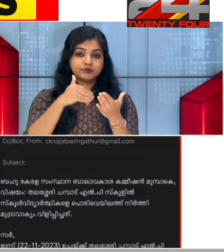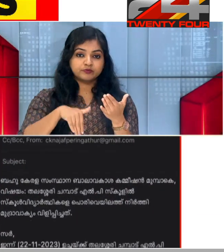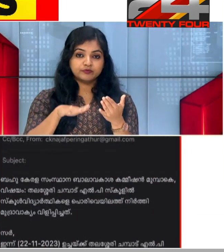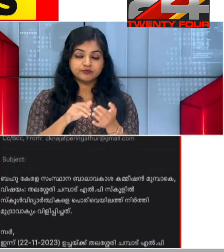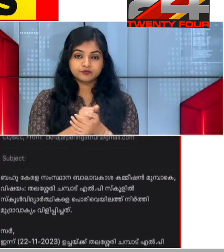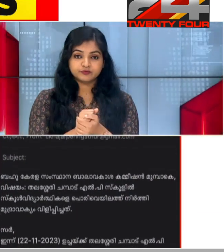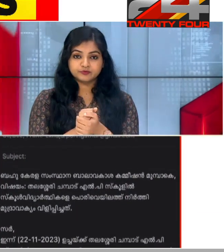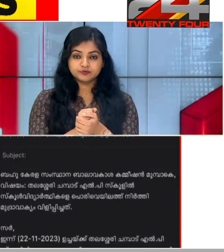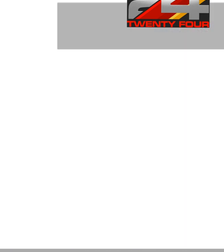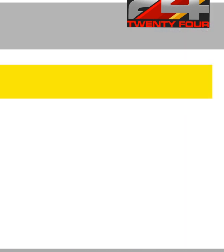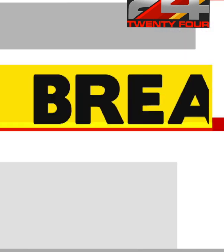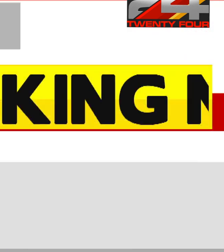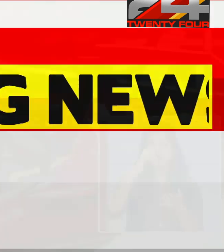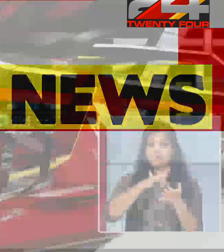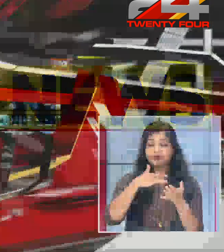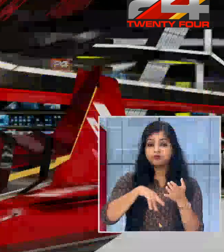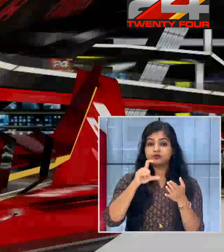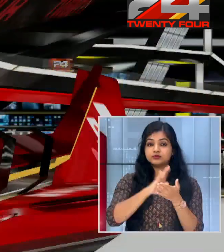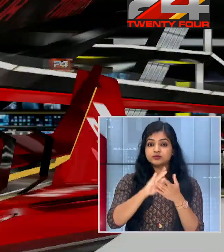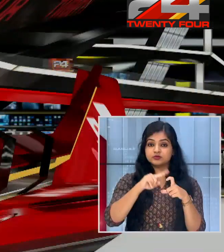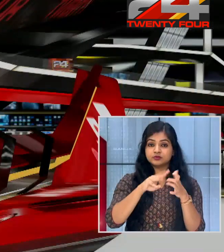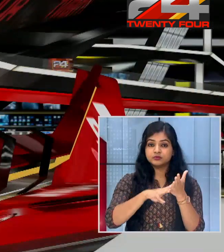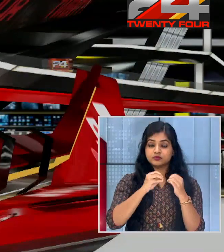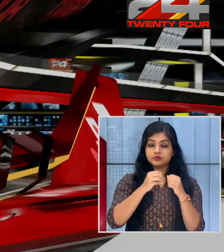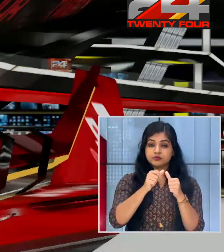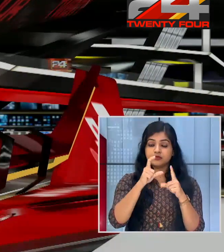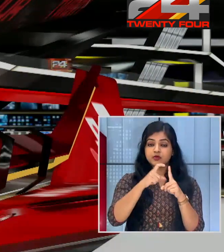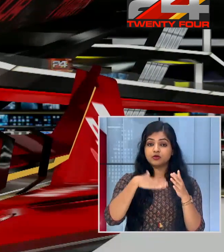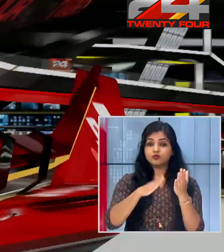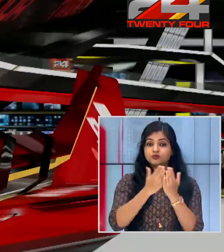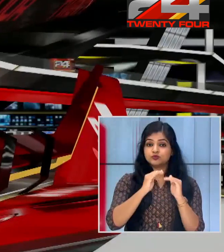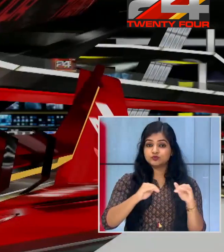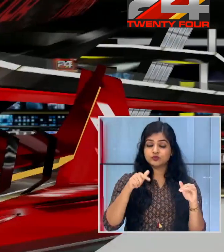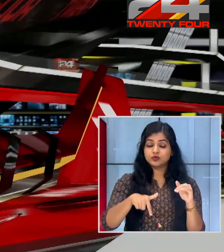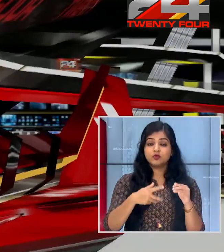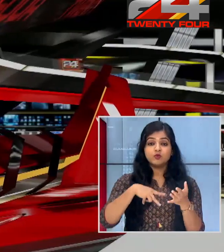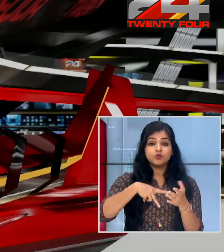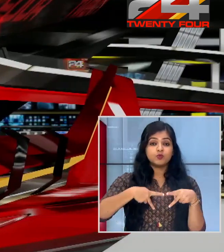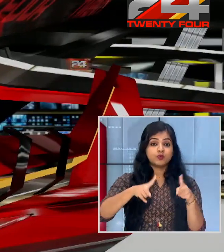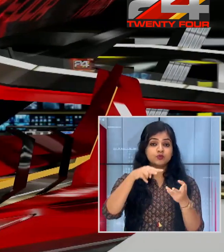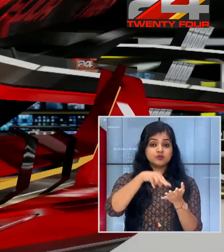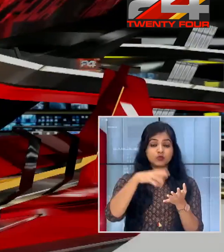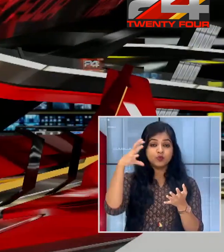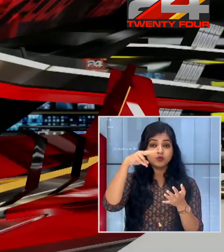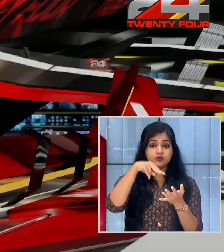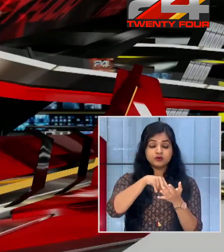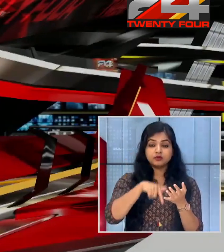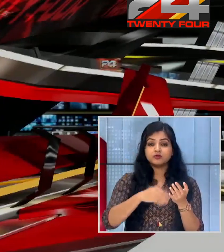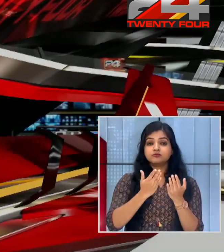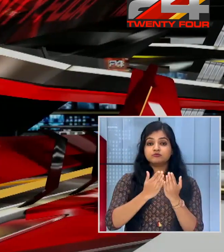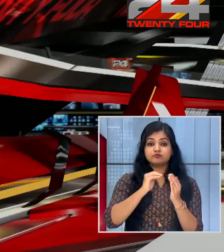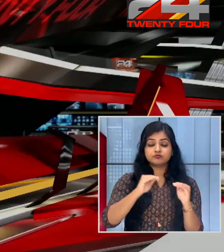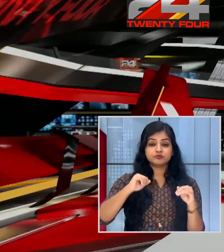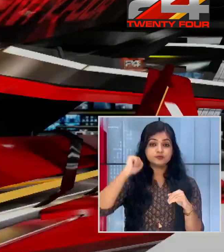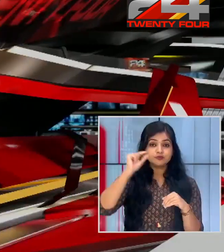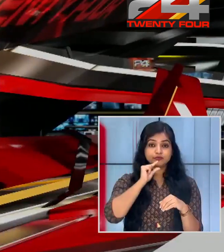അഭിജിത്ത്, കണ്ണൂരിലാണ് ചെമ്പാട് എൽ പി സ്കൂളിലെ വിദ്യാർത്ഥികളെ കൊണ്ടാണ് റോഡരികിൽ നിർത്തി പൊരുവയിലെത്ത് ഈ നവകേരള സദസ്സിന്റെ ബസ് പോകുമ്പോൾ മുദ്രാവാക്യം വിളിപ്പിച്ചത്.